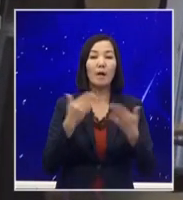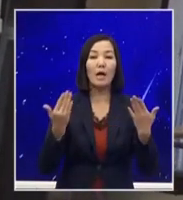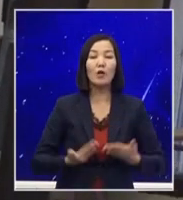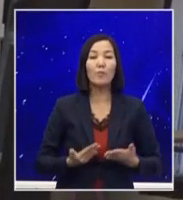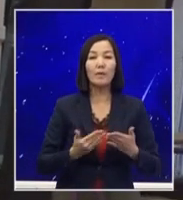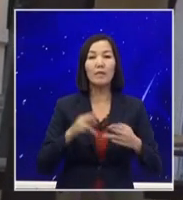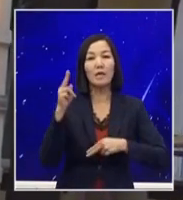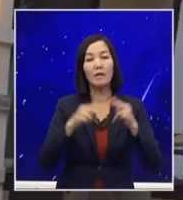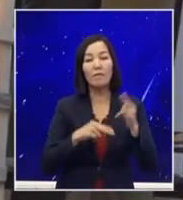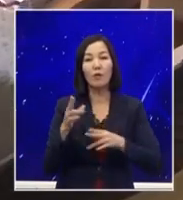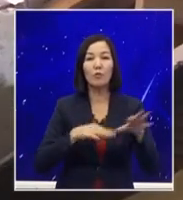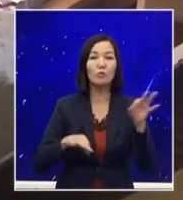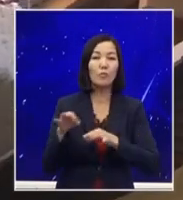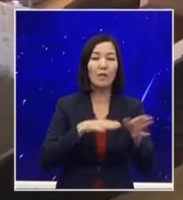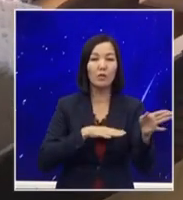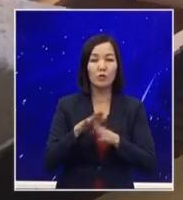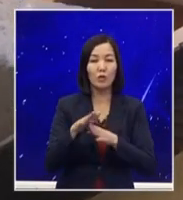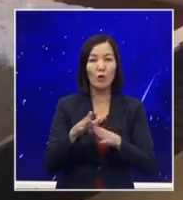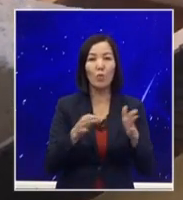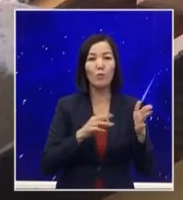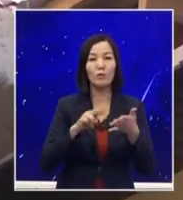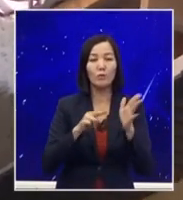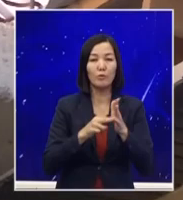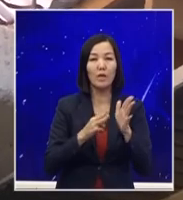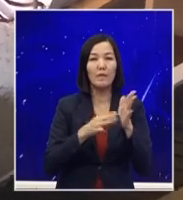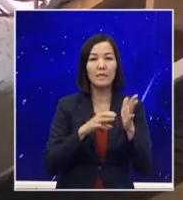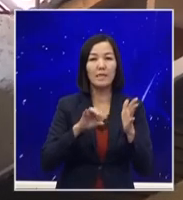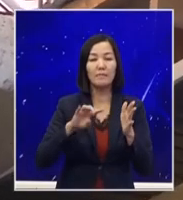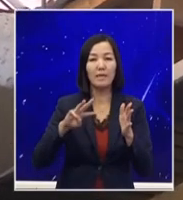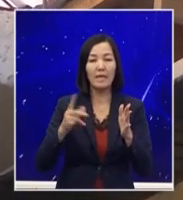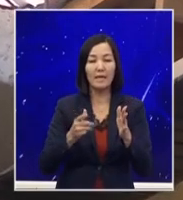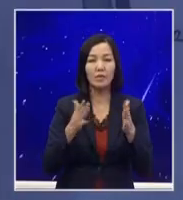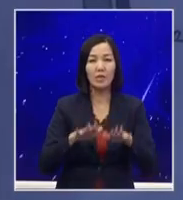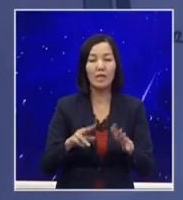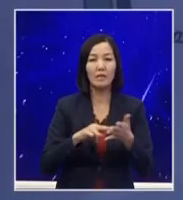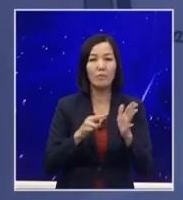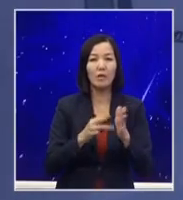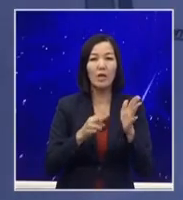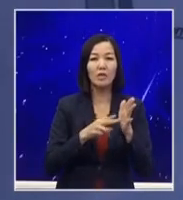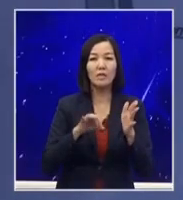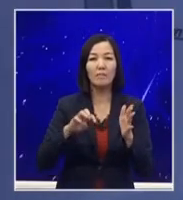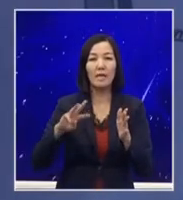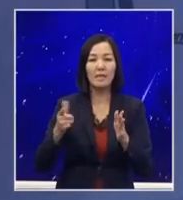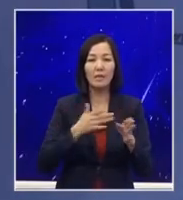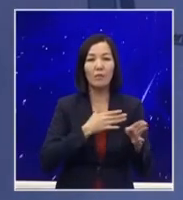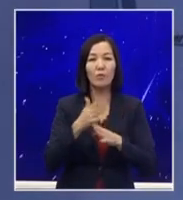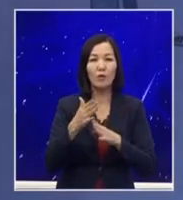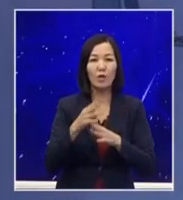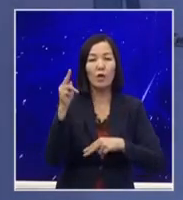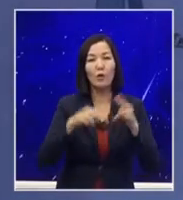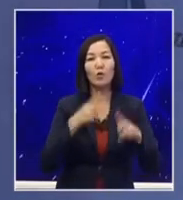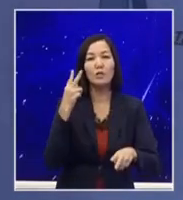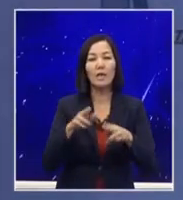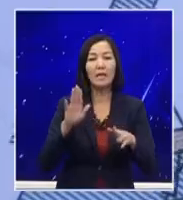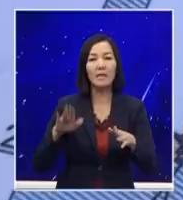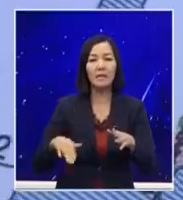және инфрақұрылымдық жобаларды жүзеге асыруға облыстық бюджеттен 8 миллиард, ал жергілікті бюджеттен 7 миллиард теңге бөлінген. Құрылыс